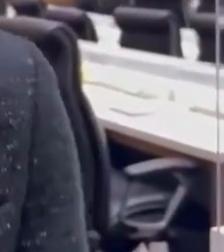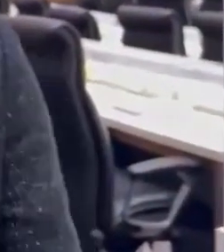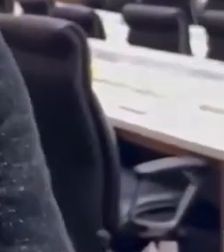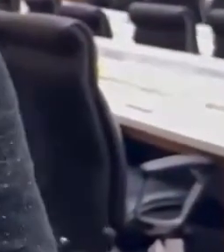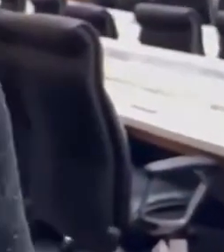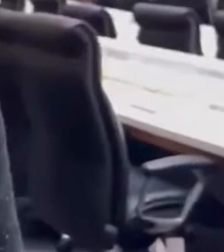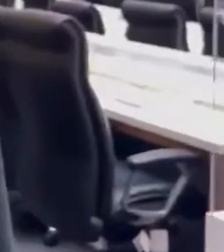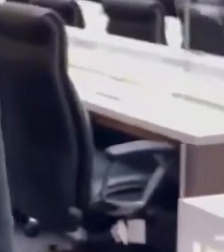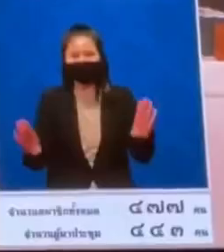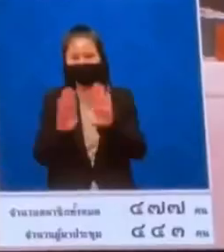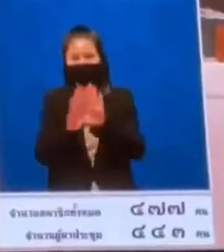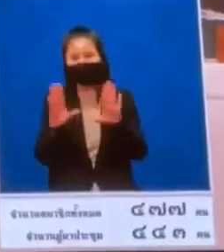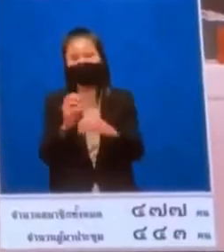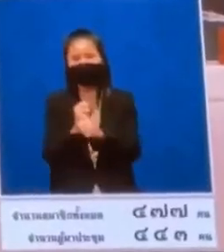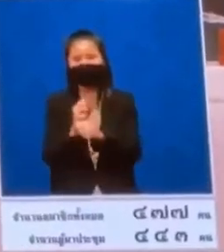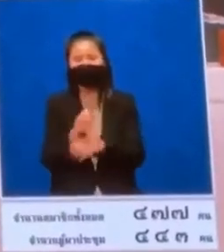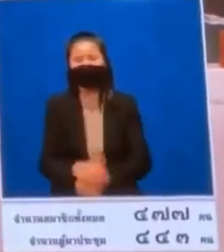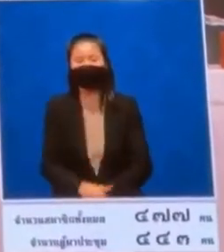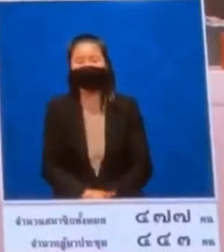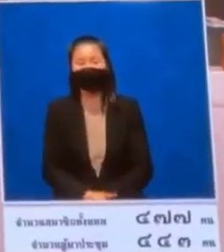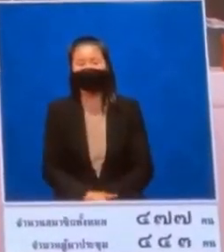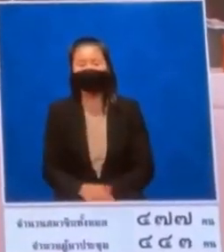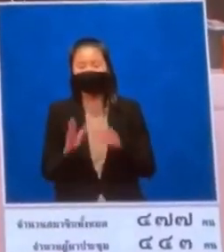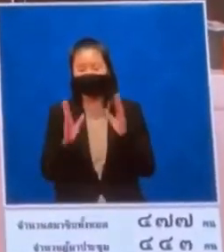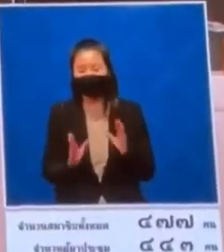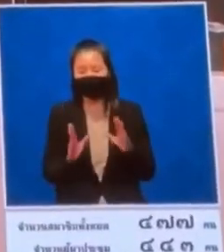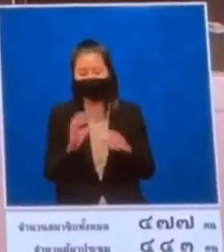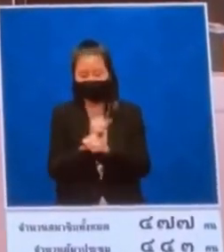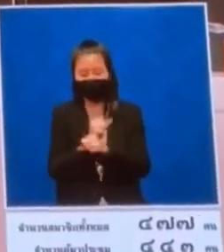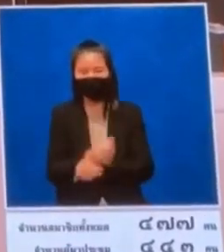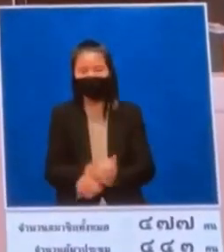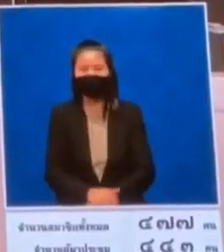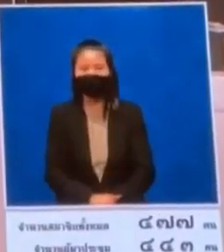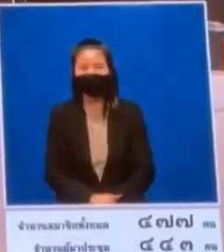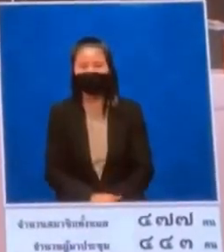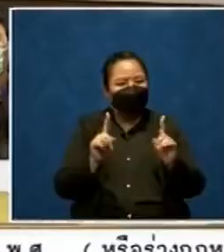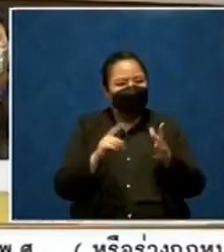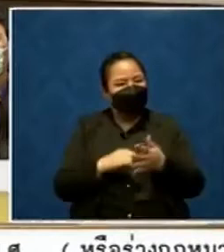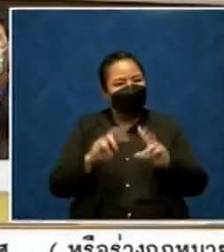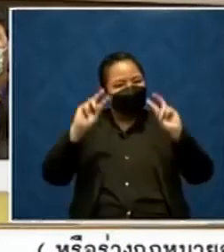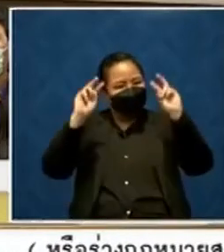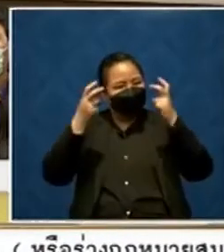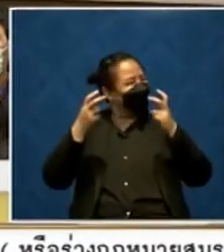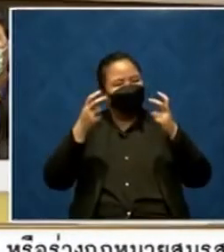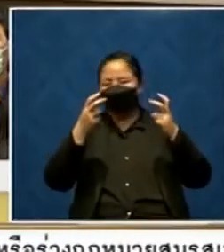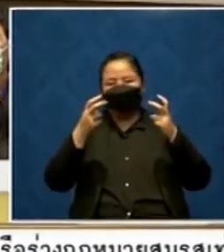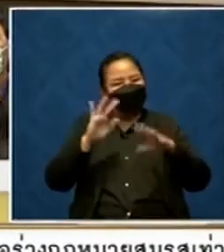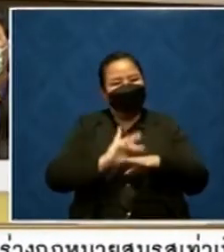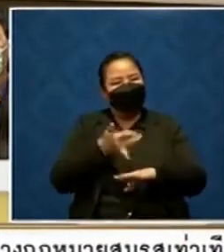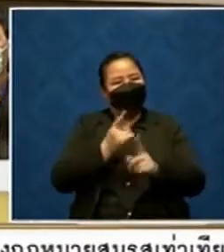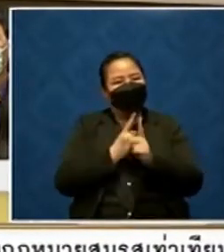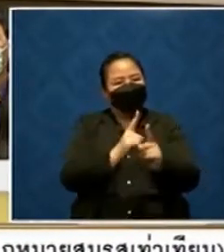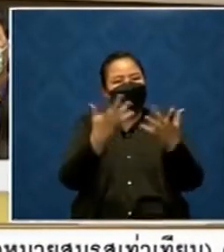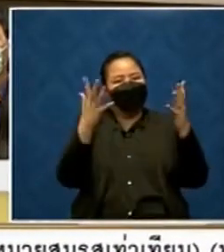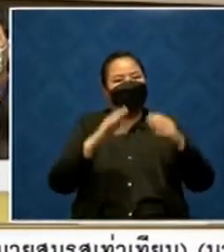องเนี่ยท่านไม่รู้ท่านถึงบอกไงว่าถ้าเกิดเราคุยในเรื่องการเมืองมันคุยกันยากแต่ถ้าเราคุยเรื่องประชาชนและความเท่าเทียมมันคุยกันง่ายเพราะฉะ